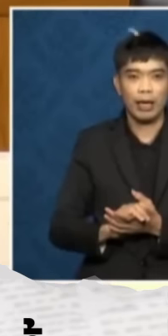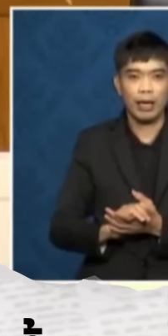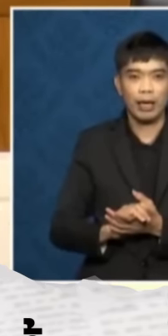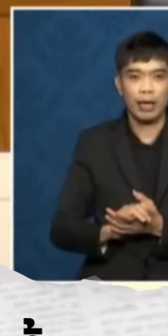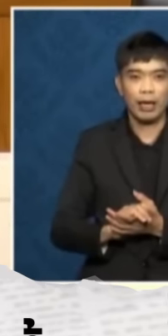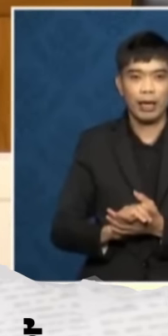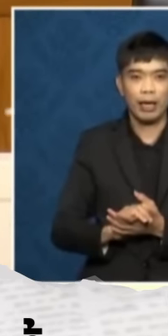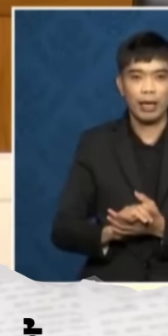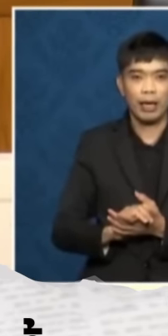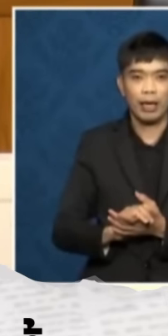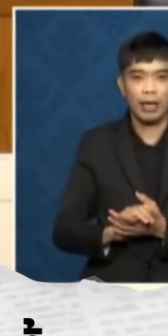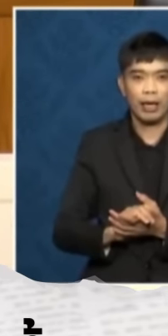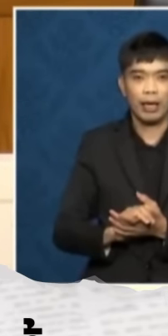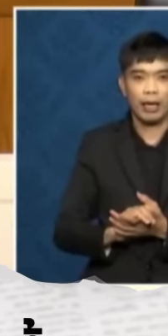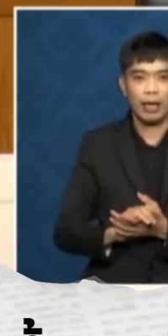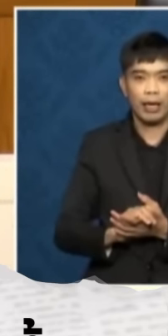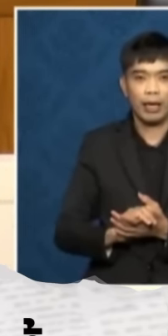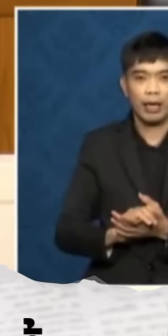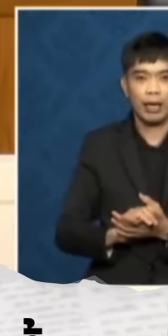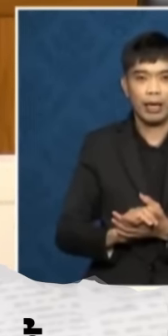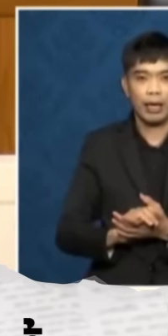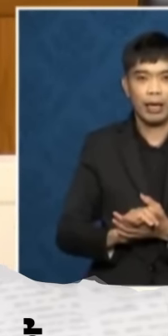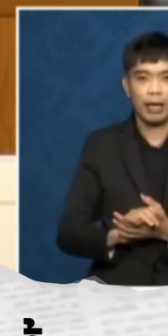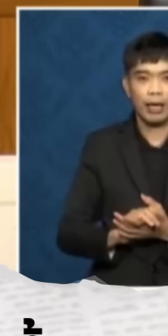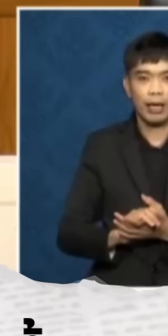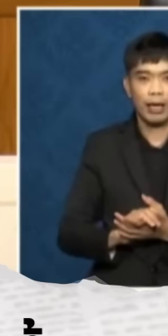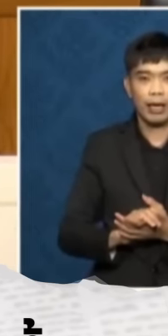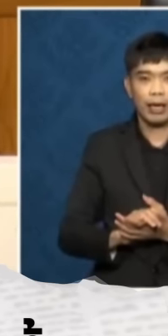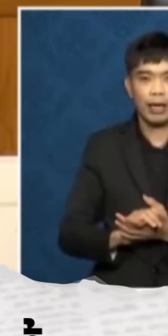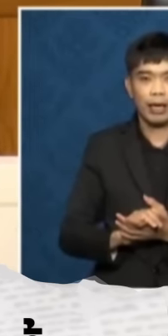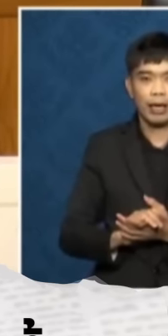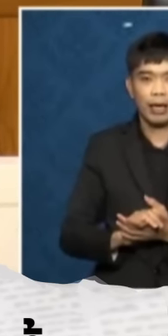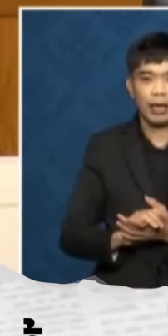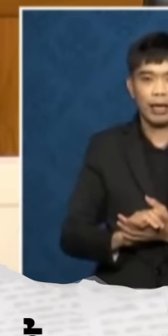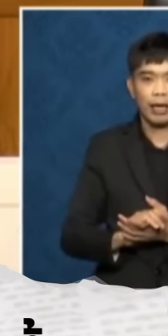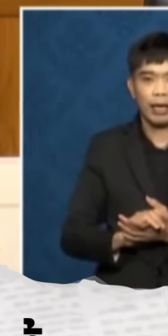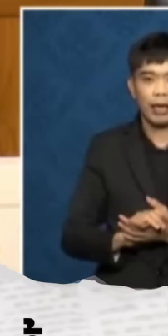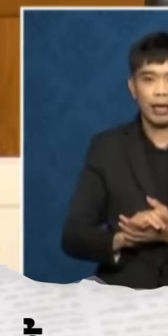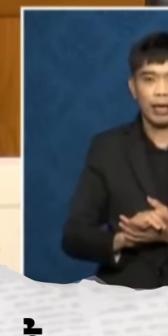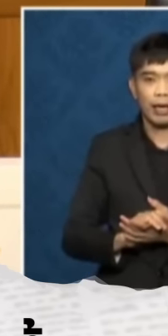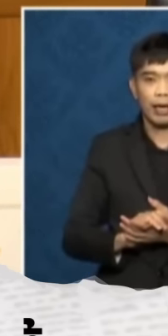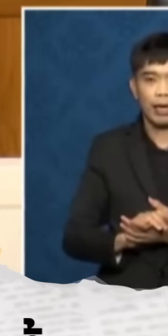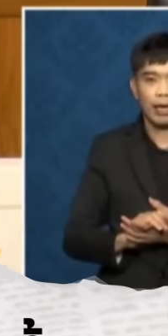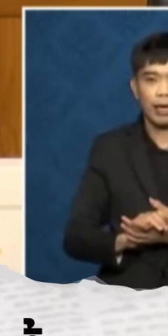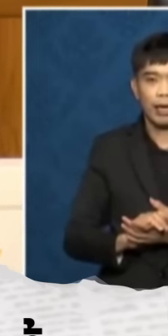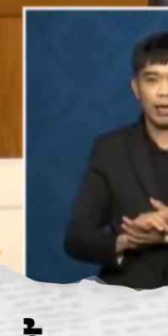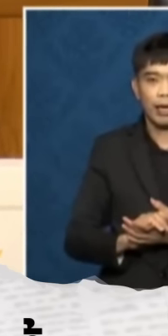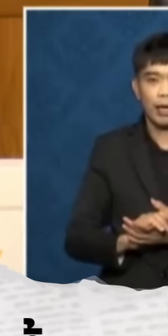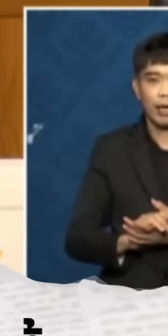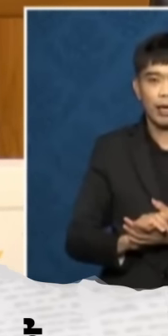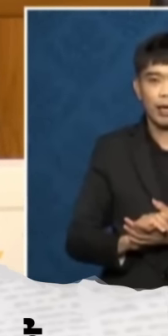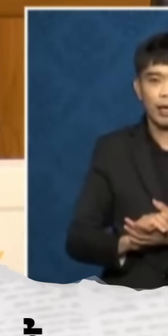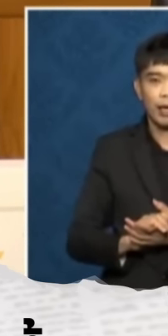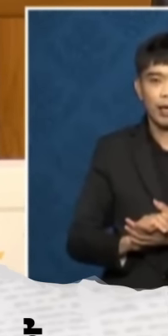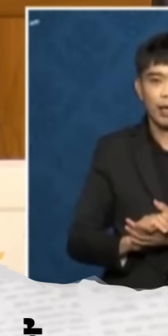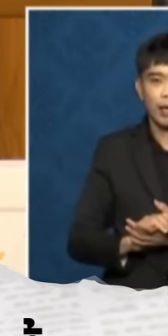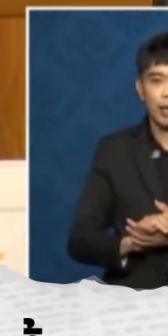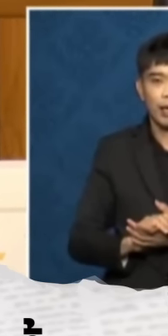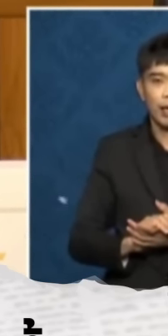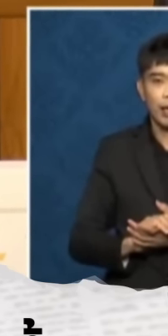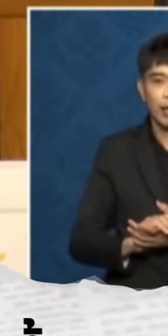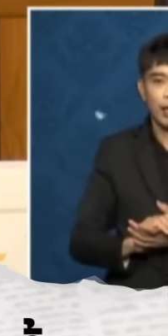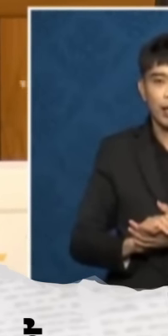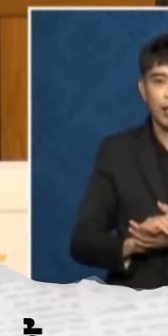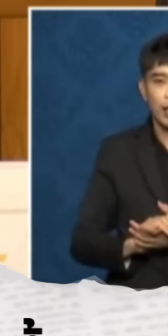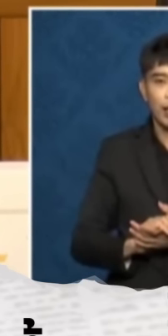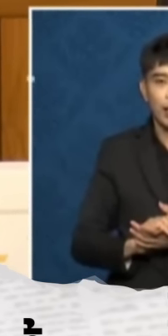ติทุกอย่างเนี่ยขึ้นอยู่กับหลักวิทยาศาสตร์มีกรรมการพักโทษถึง19คนไม่อยากให้มองมิติของความอคติแล้วก็